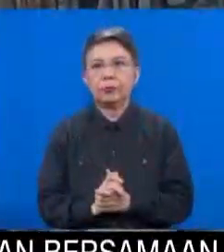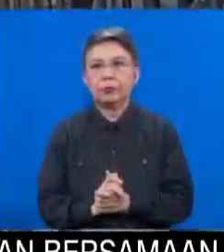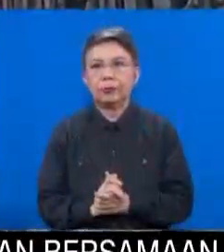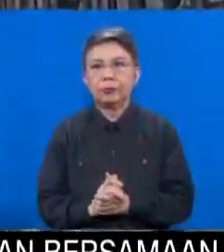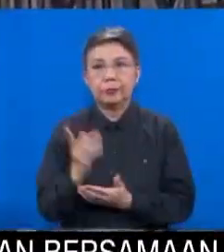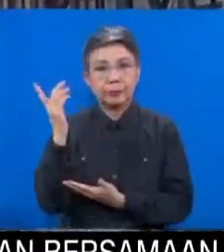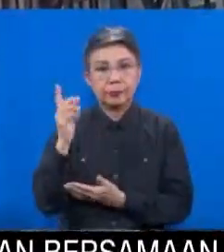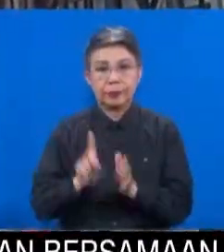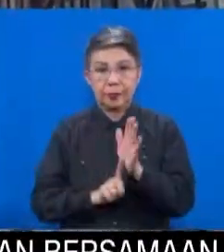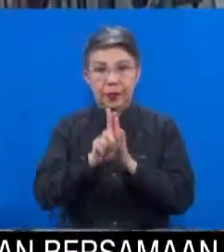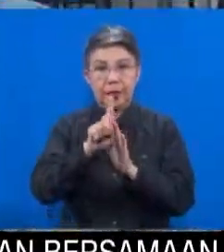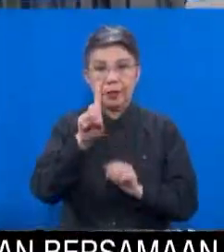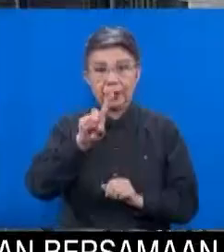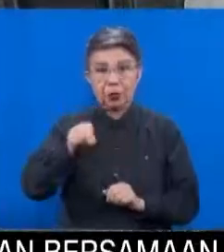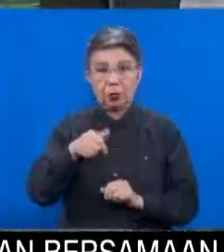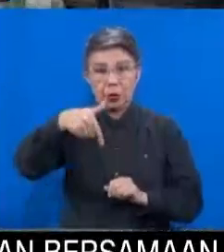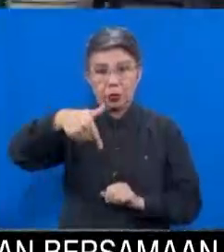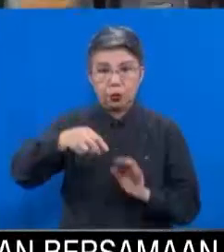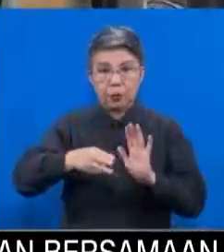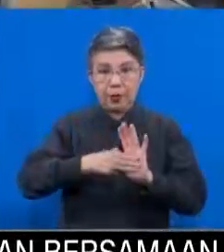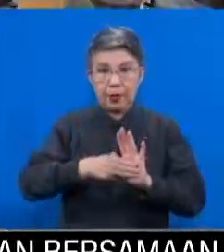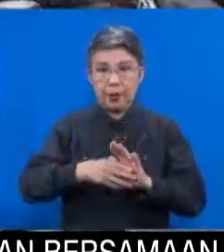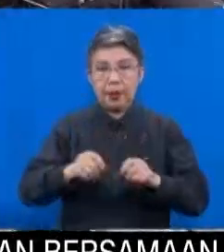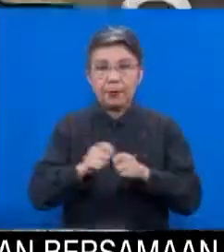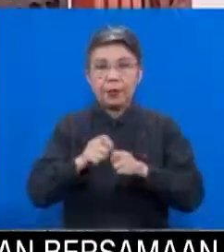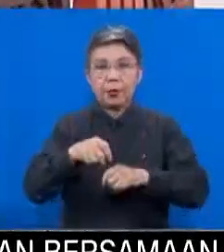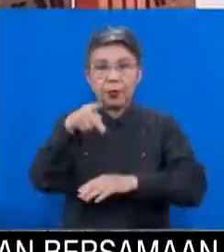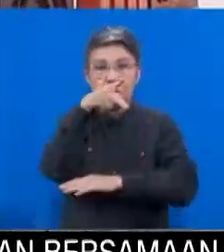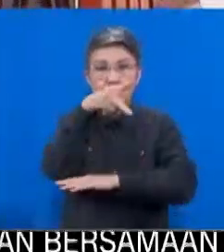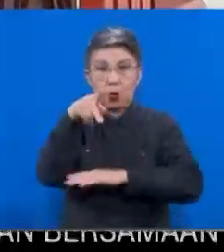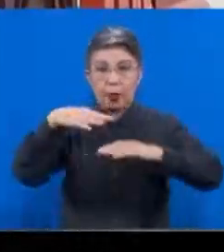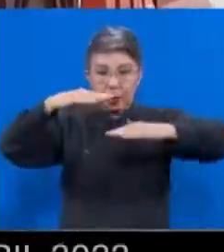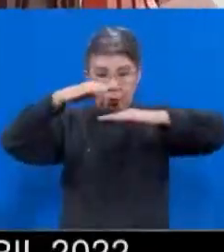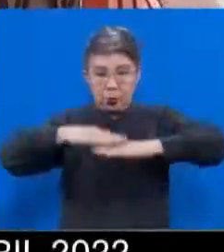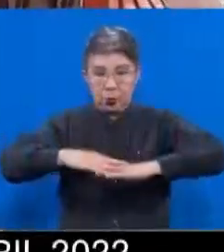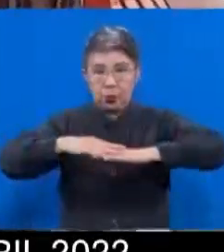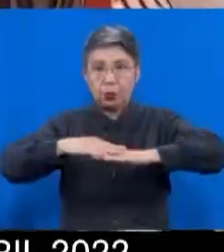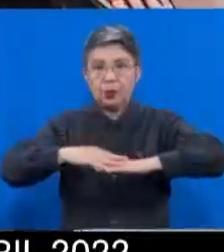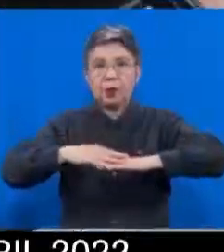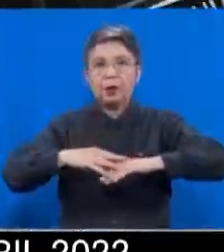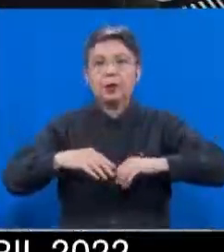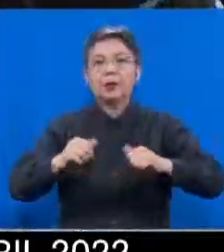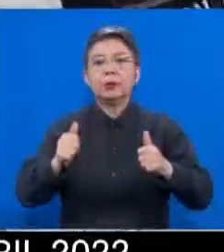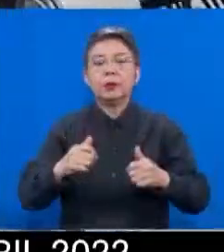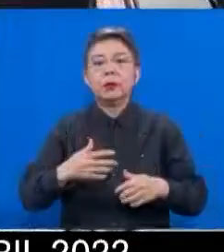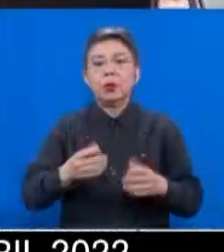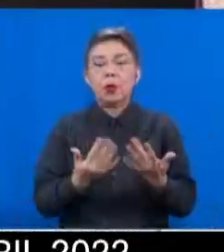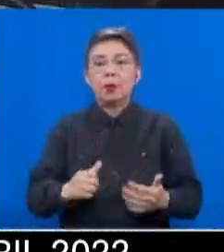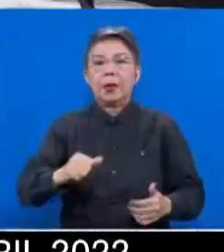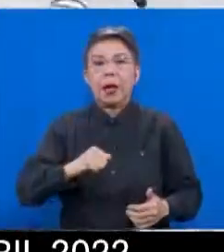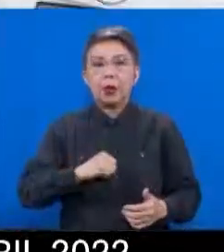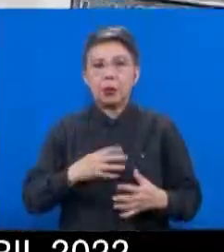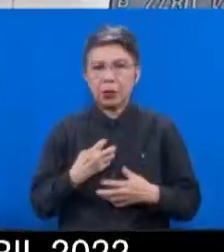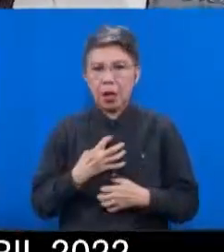Menurut warga sekitar, pemasangan box girder KCIC sejak Senin kemarin terkesan dipaksakan. Warga juga mengaku khawatir